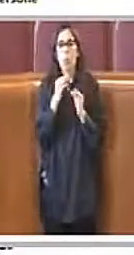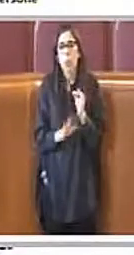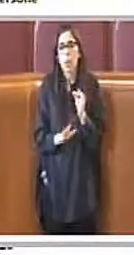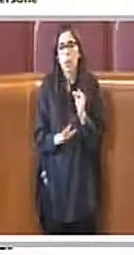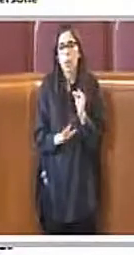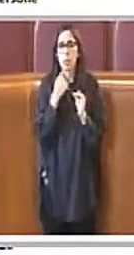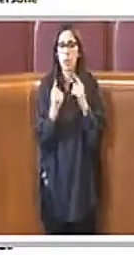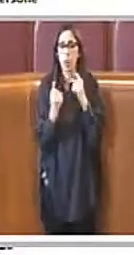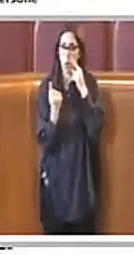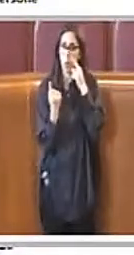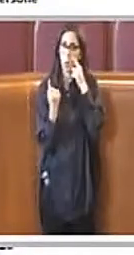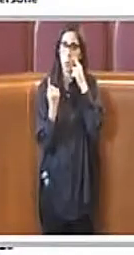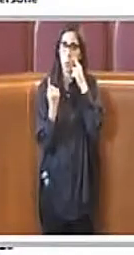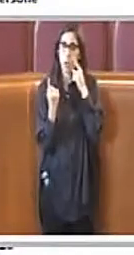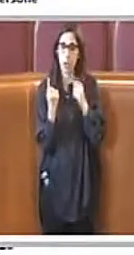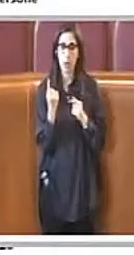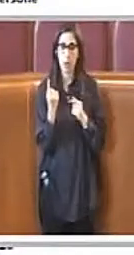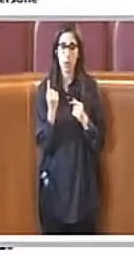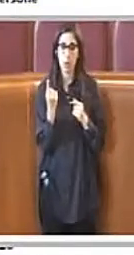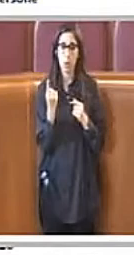punto